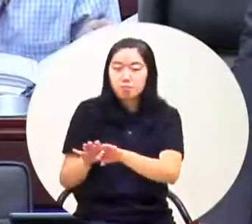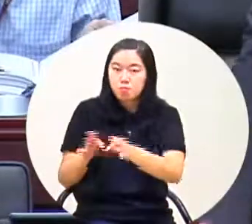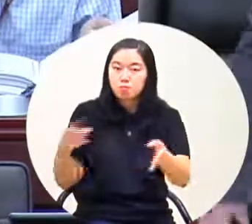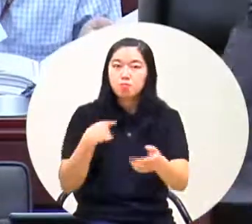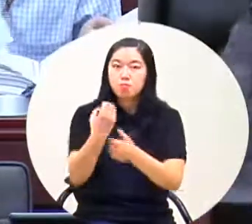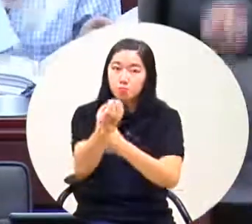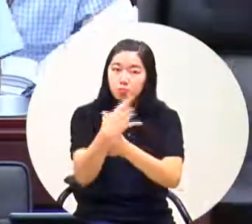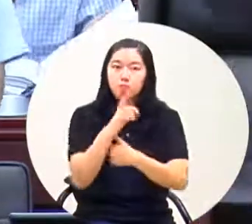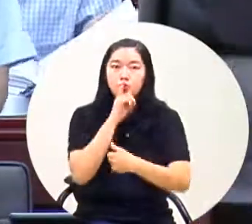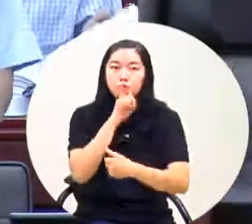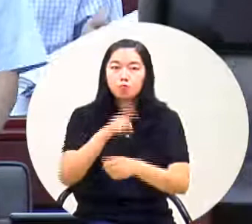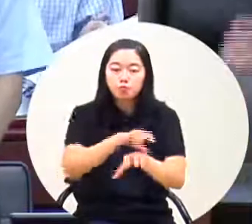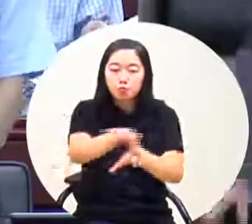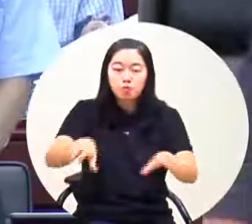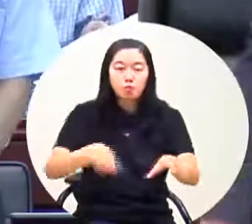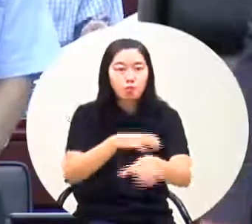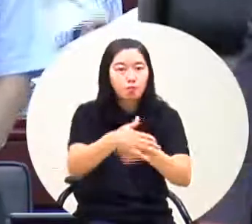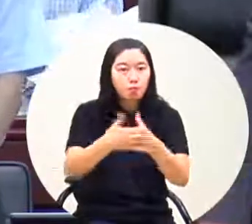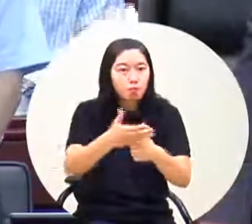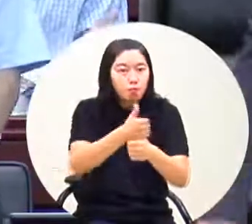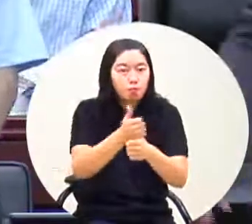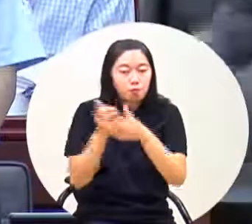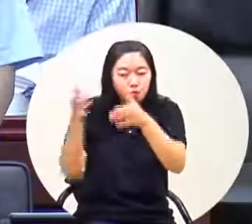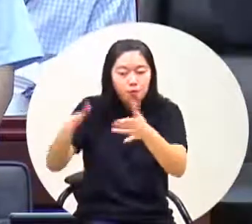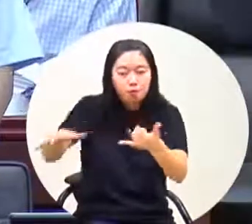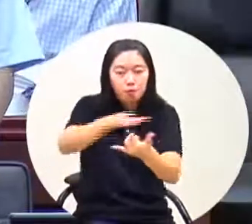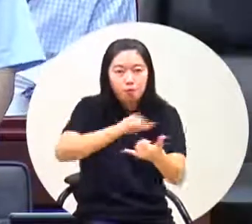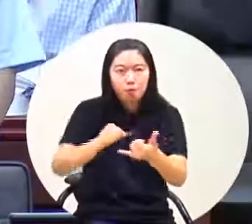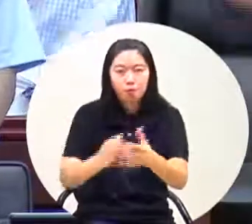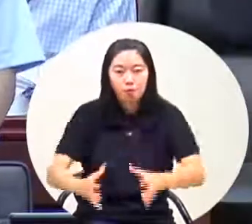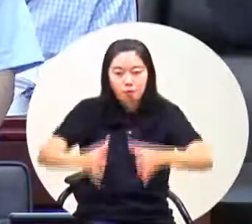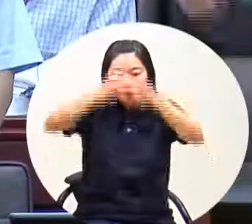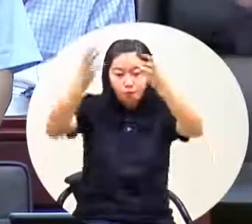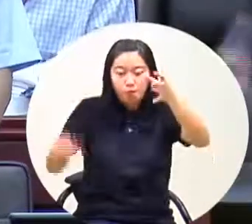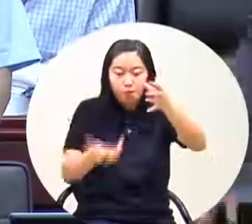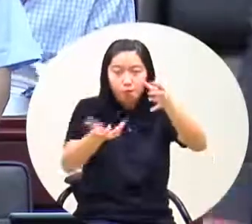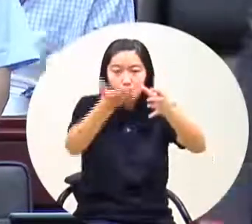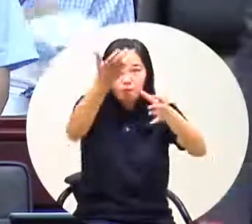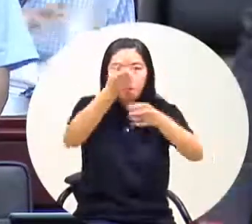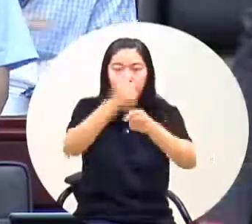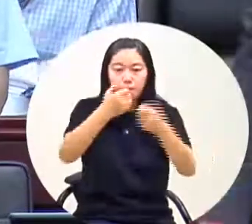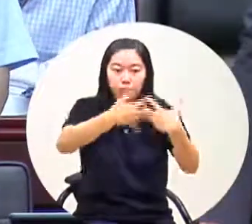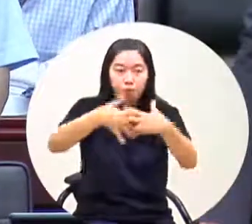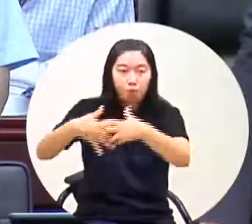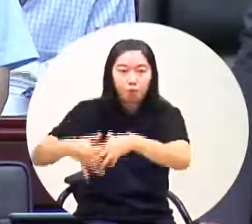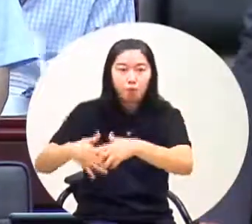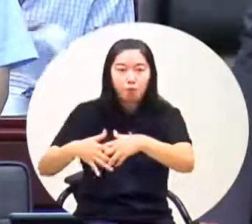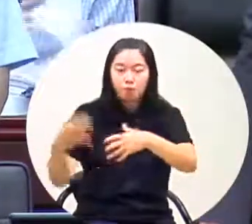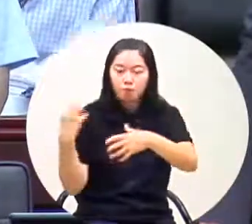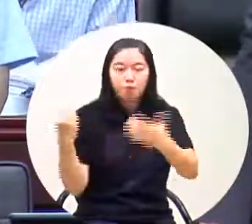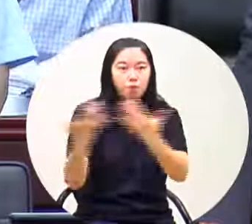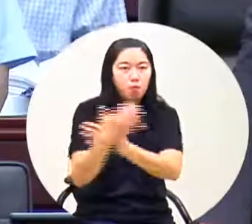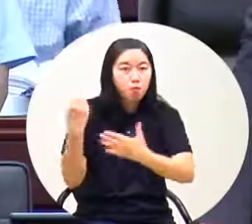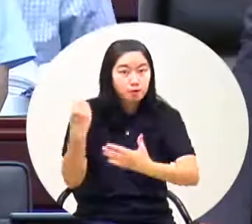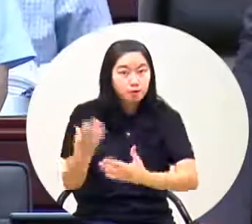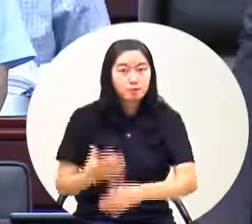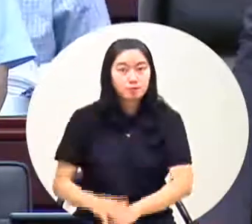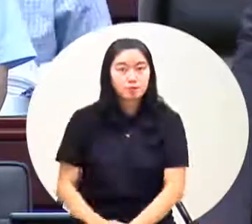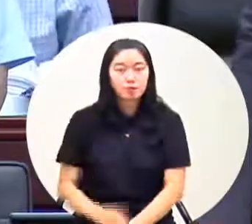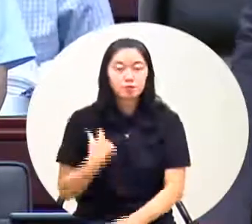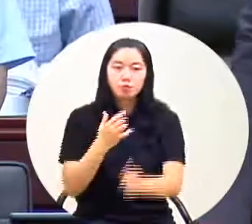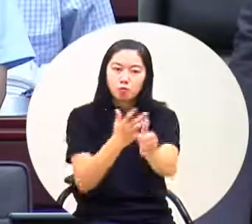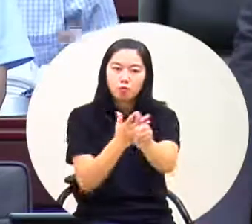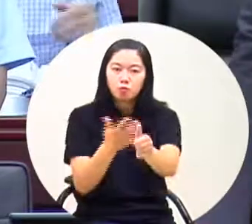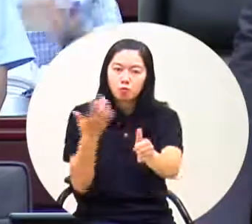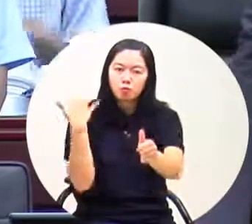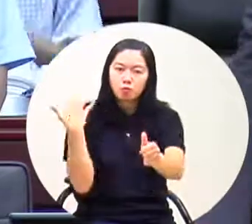环保署针对全台湾的焚化炉要来做设备准备的一些处理。那我想请教一下局长，已经一年到现在